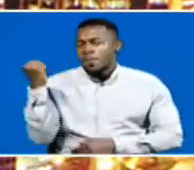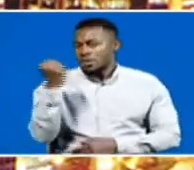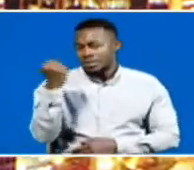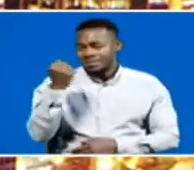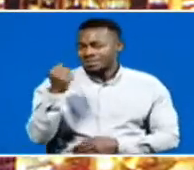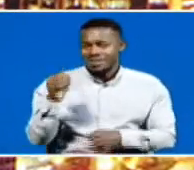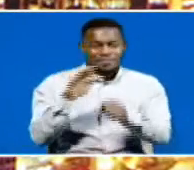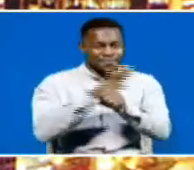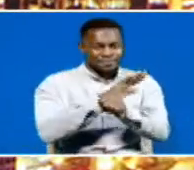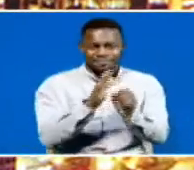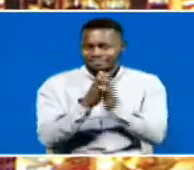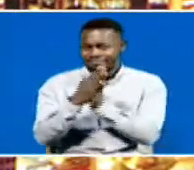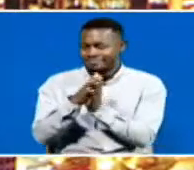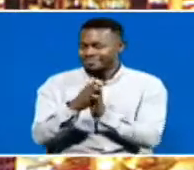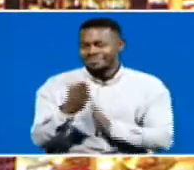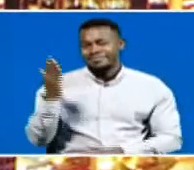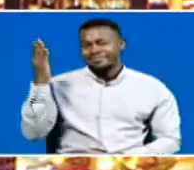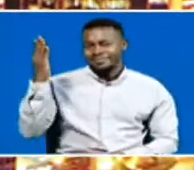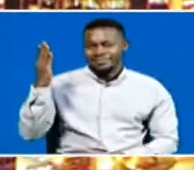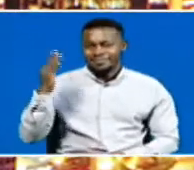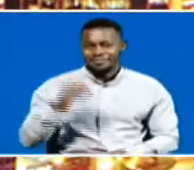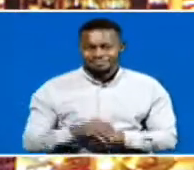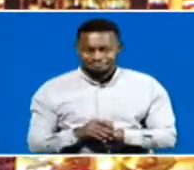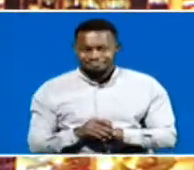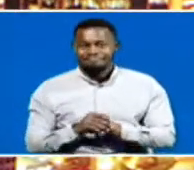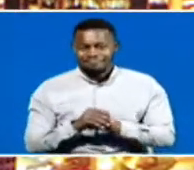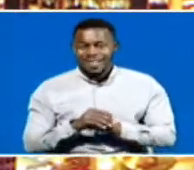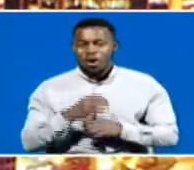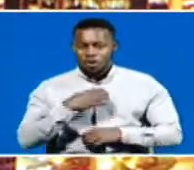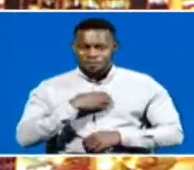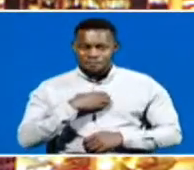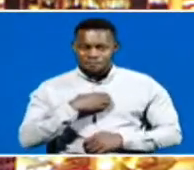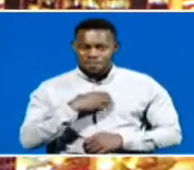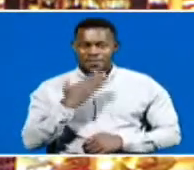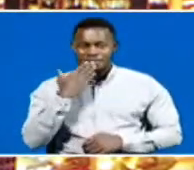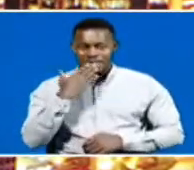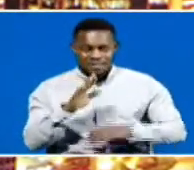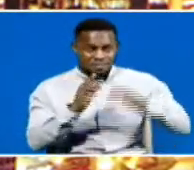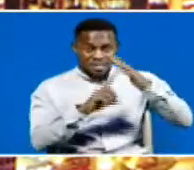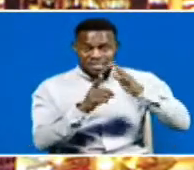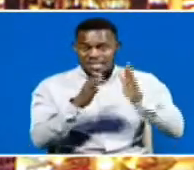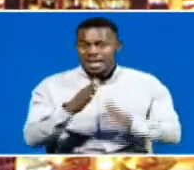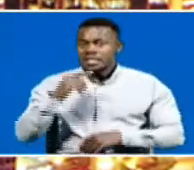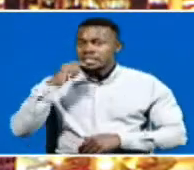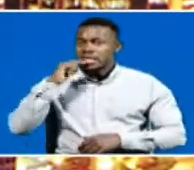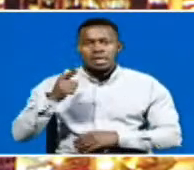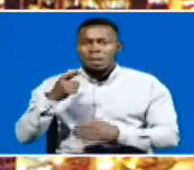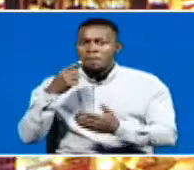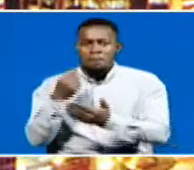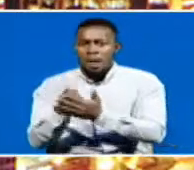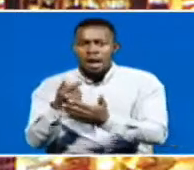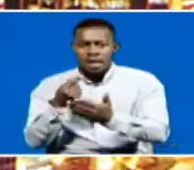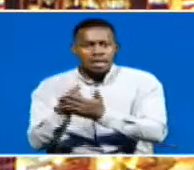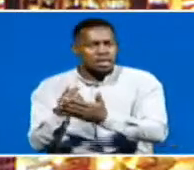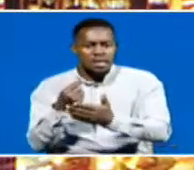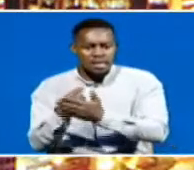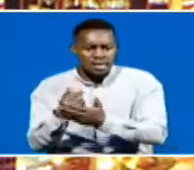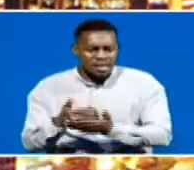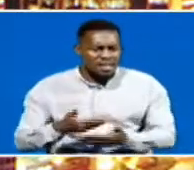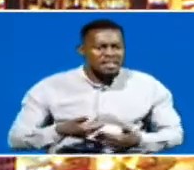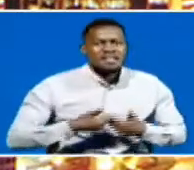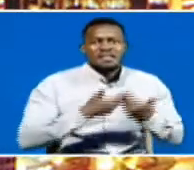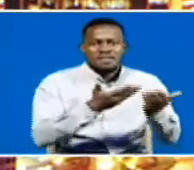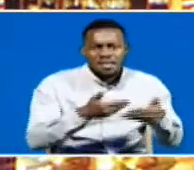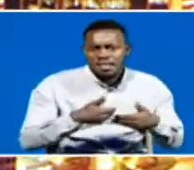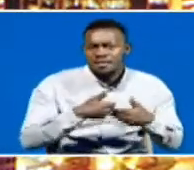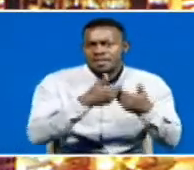wa masuala ya siasa Emmanuel To, waziri huyo wa zamani anashikilia kwamba hakuna fedha zilizofujwa katika miradi ama mradi wa